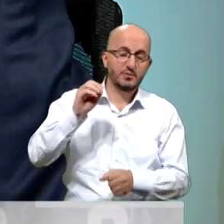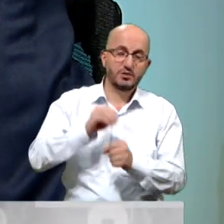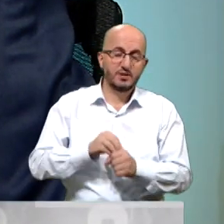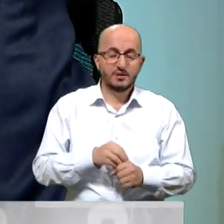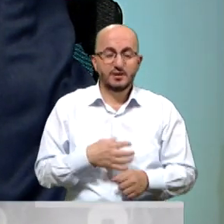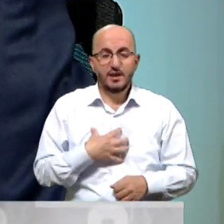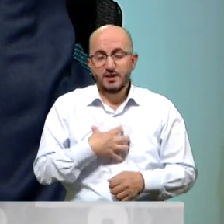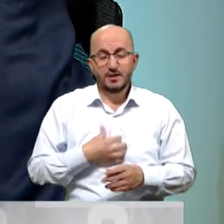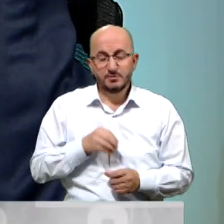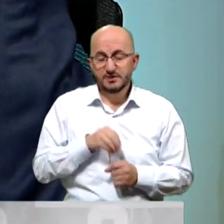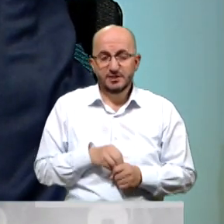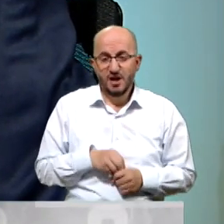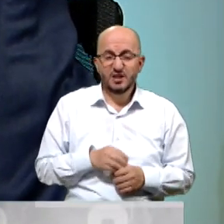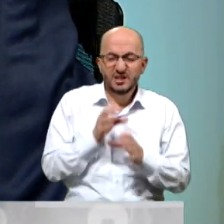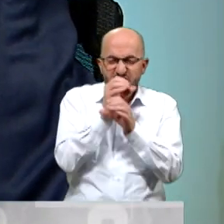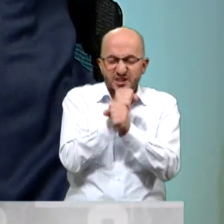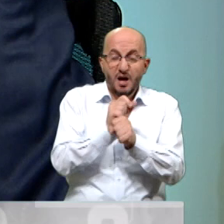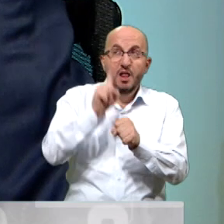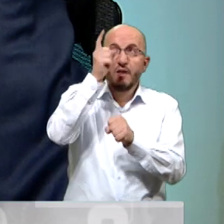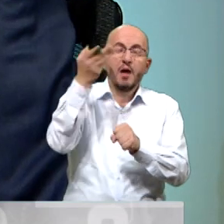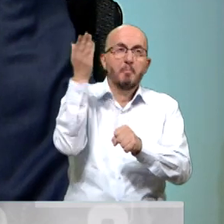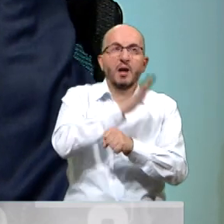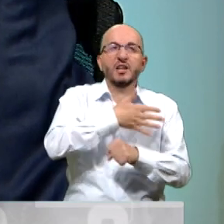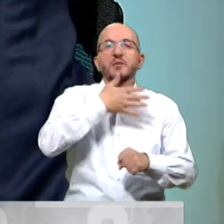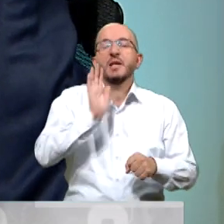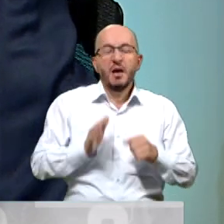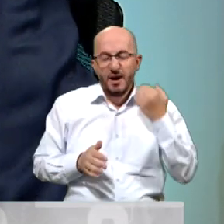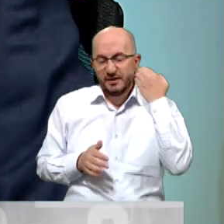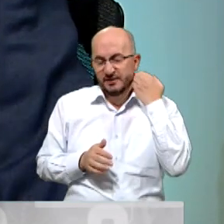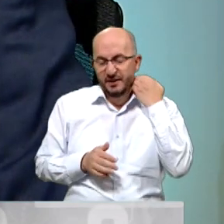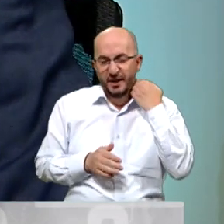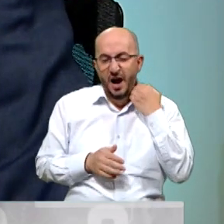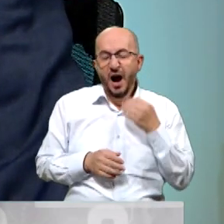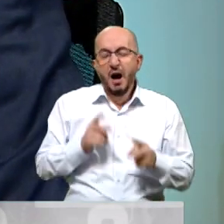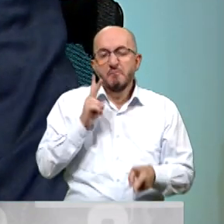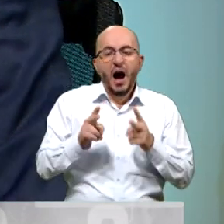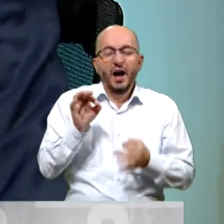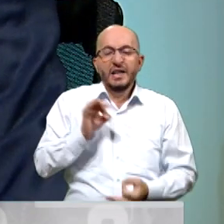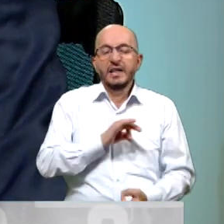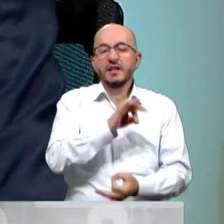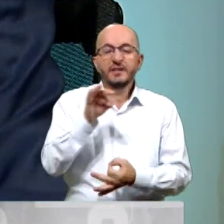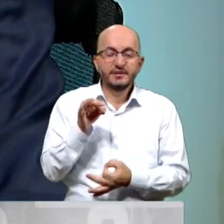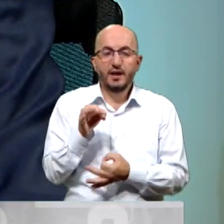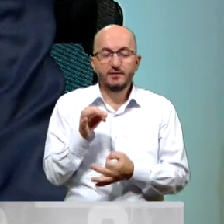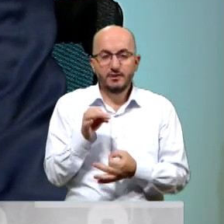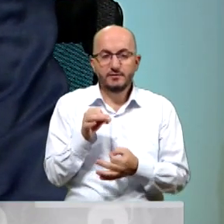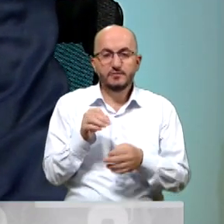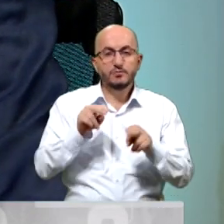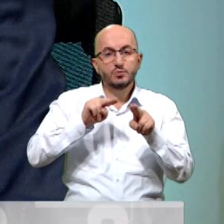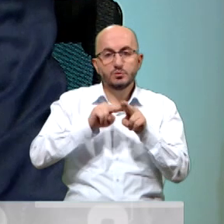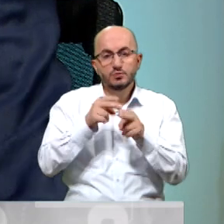veya dinimizde gaybı Allah'tan başkası bilemez. Bir takım insanların kurşunları ateşe